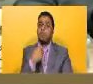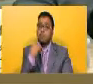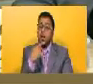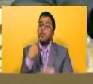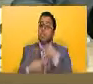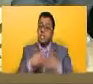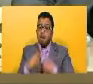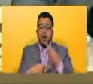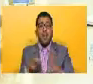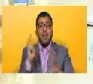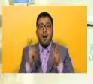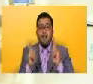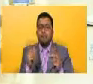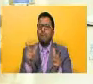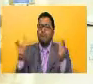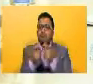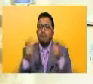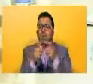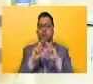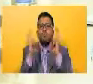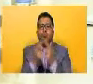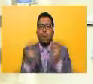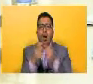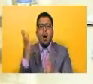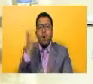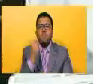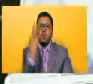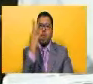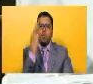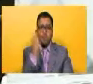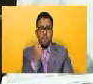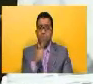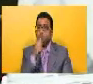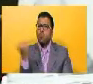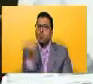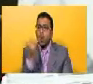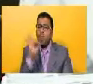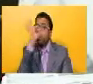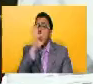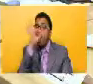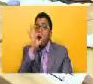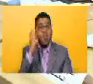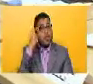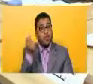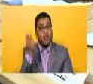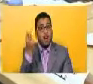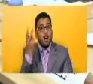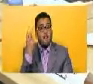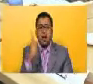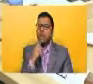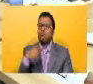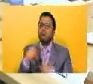وتستمر الفعاليات على مدى 3 أيام بمحاور هامة لصالح التراث الثقافي، ومن